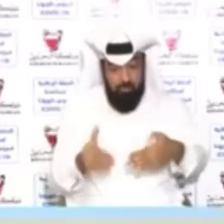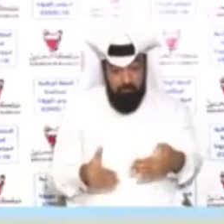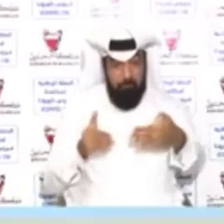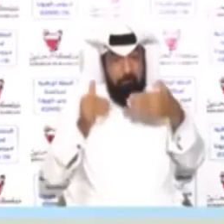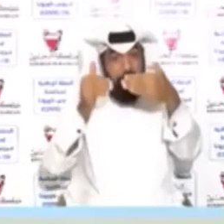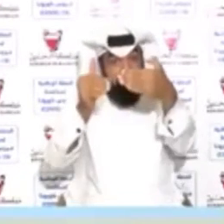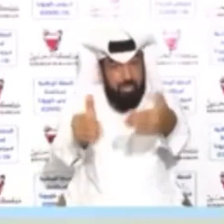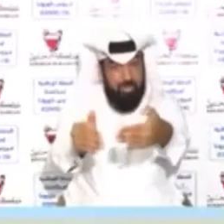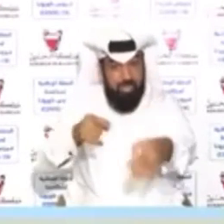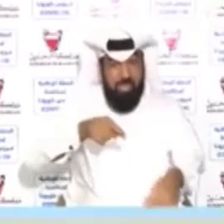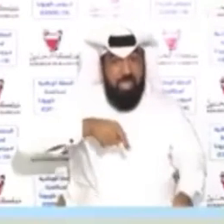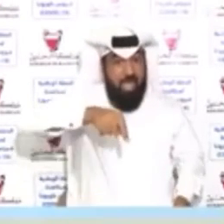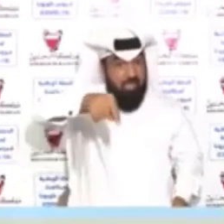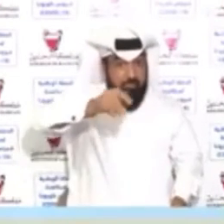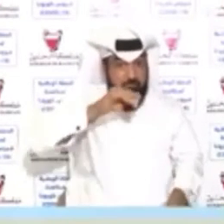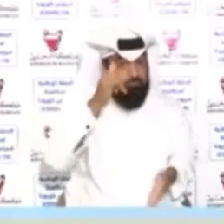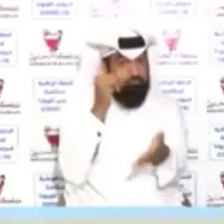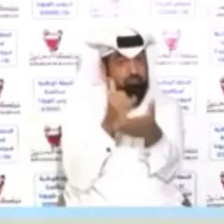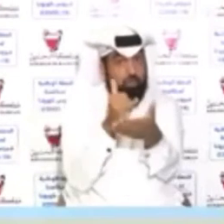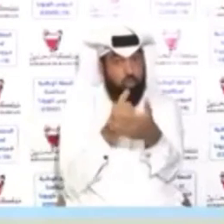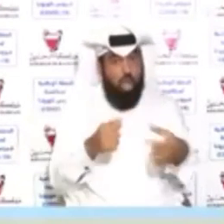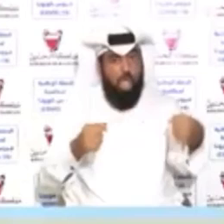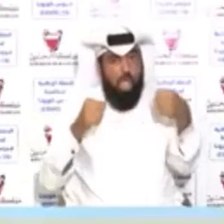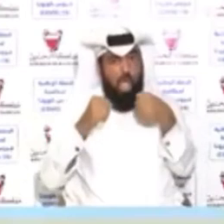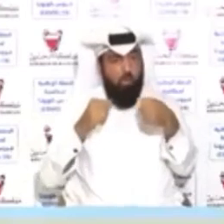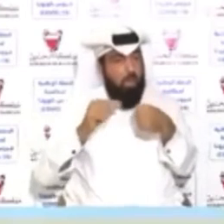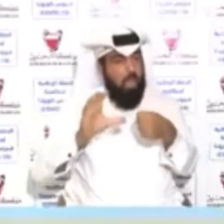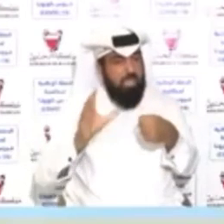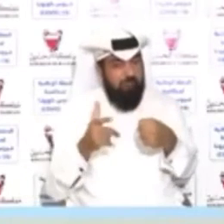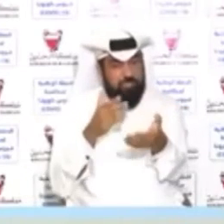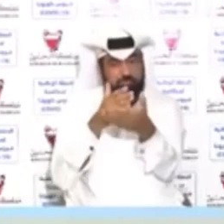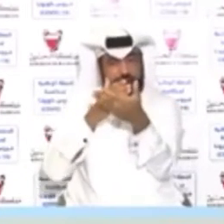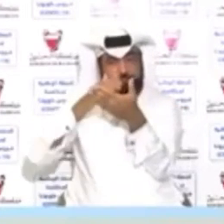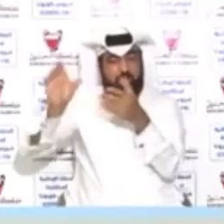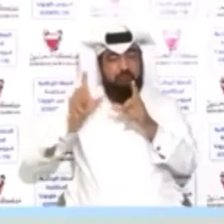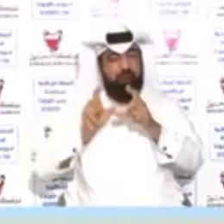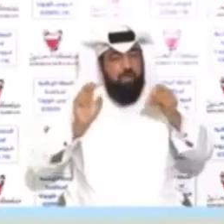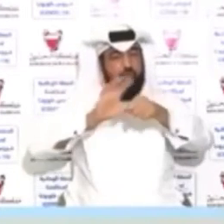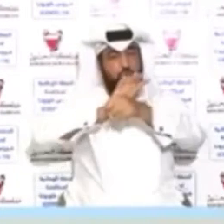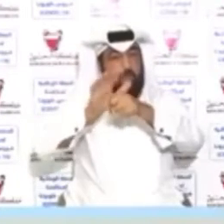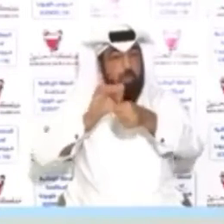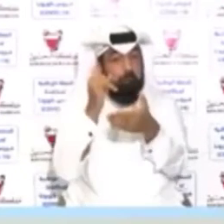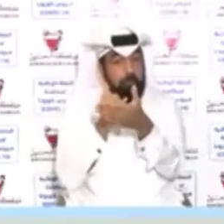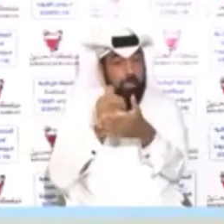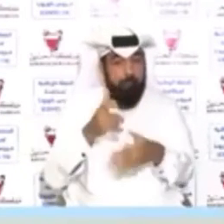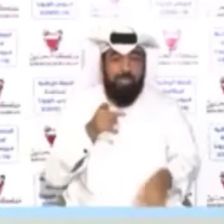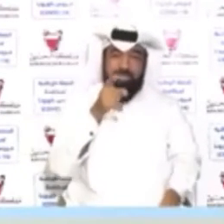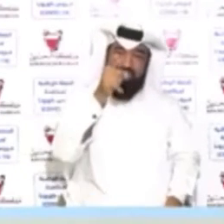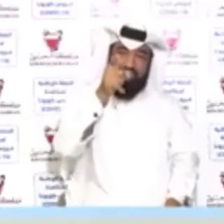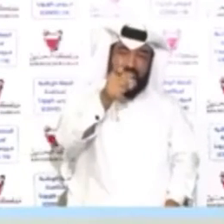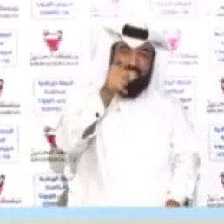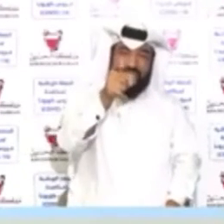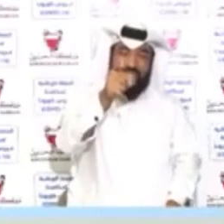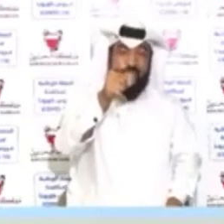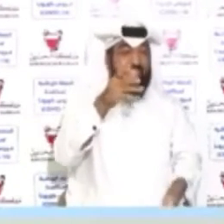هم أنتم، عبر التزامكم بالمسؤوليات الملقاة على عاتقكم.